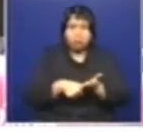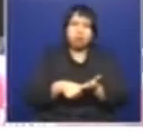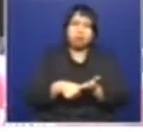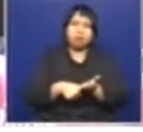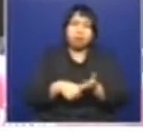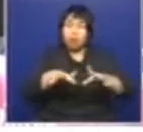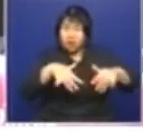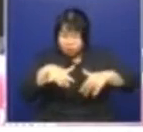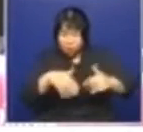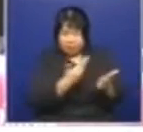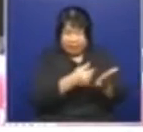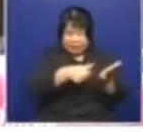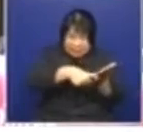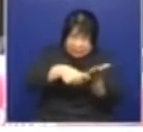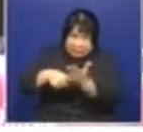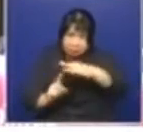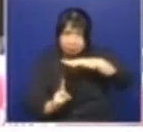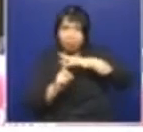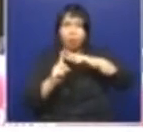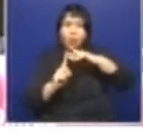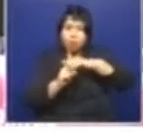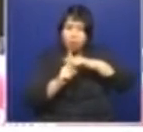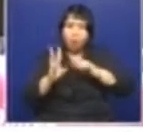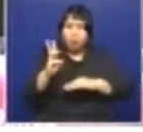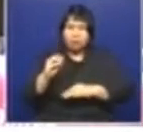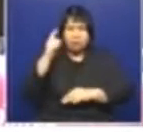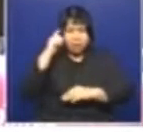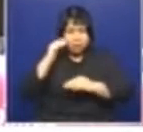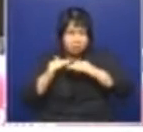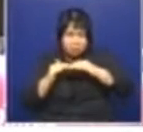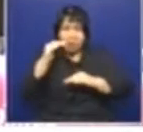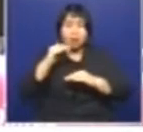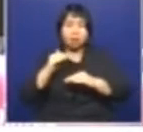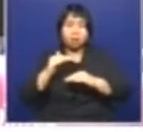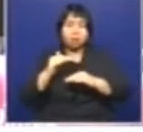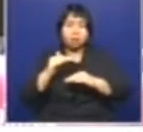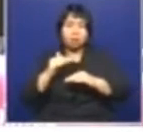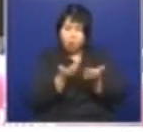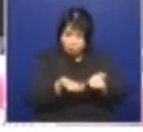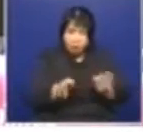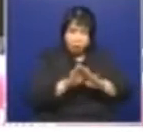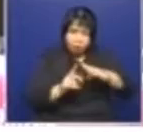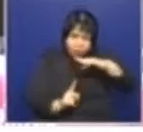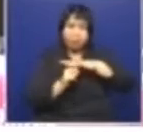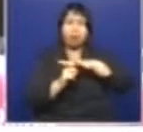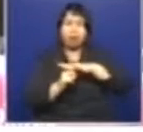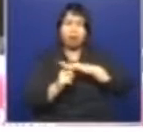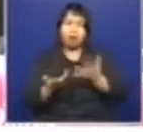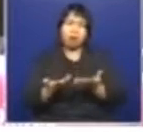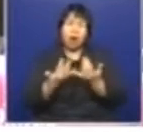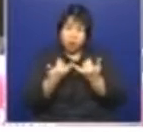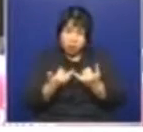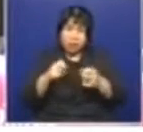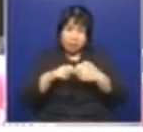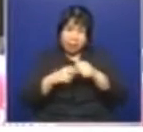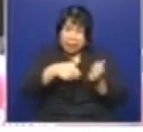ไป60ท่านกําลังคิดกันจะมาขยายเพดานหนี้เงินกู้แล้วนี่นี่ครัวเรือนก็ไปขนาดนี้เพราะนั่นนี่มันไปขนาดนี้เนื้อนี่ครัวเรือนขน